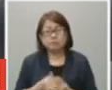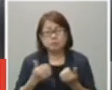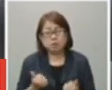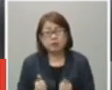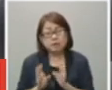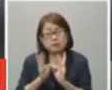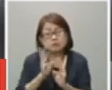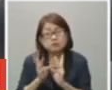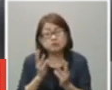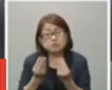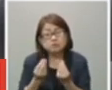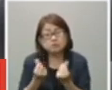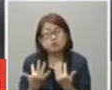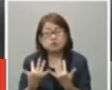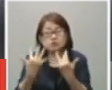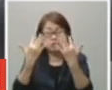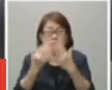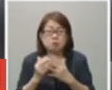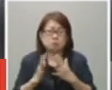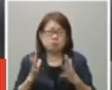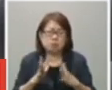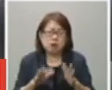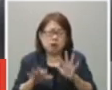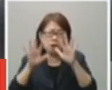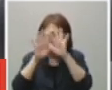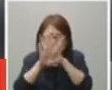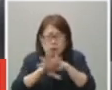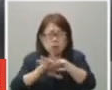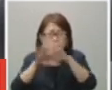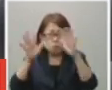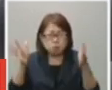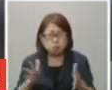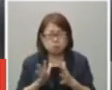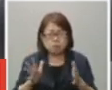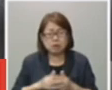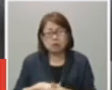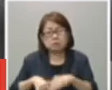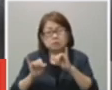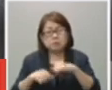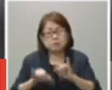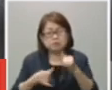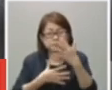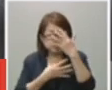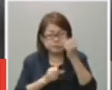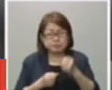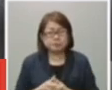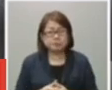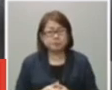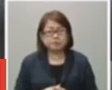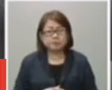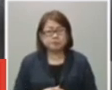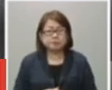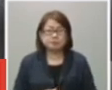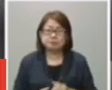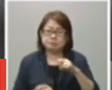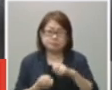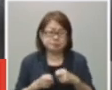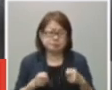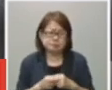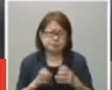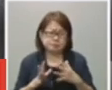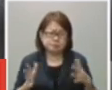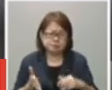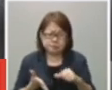พิษมันเกิดขึ้นเต็มบ้านเต็มเมืองท่านปล่อยปละละเลยไม่แก้ไขครับ